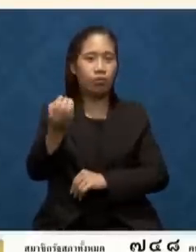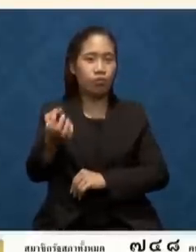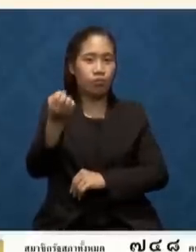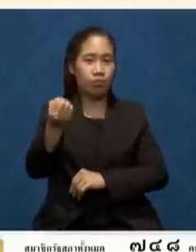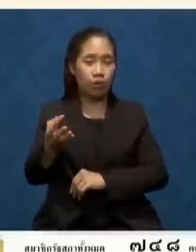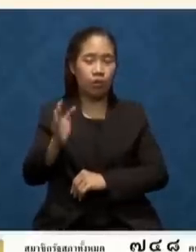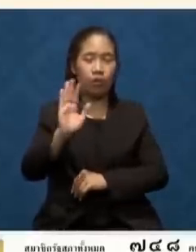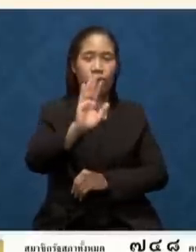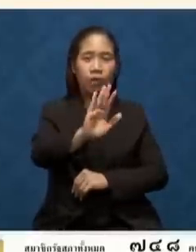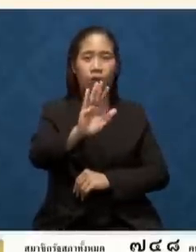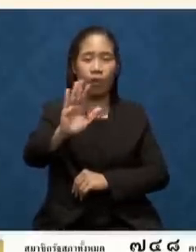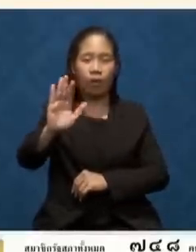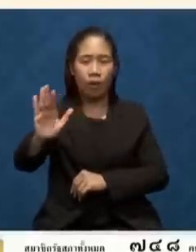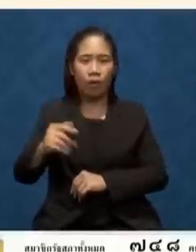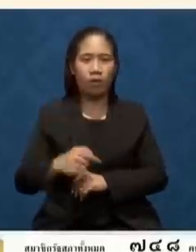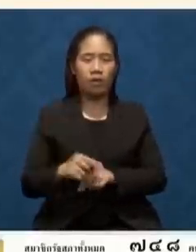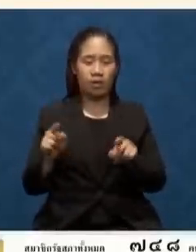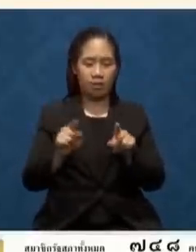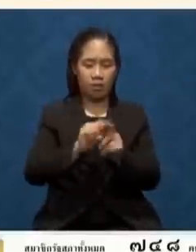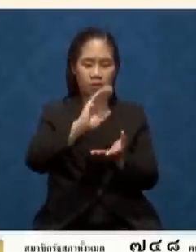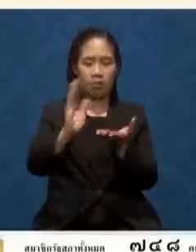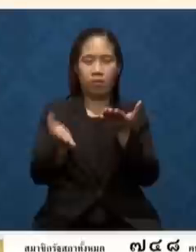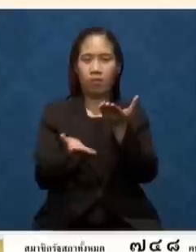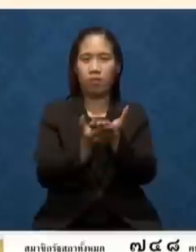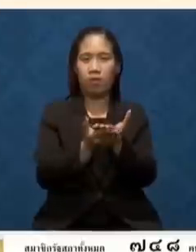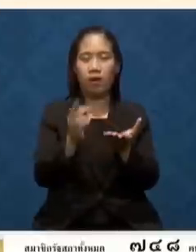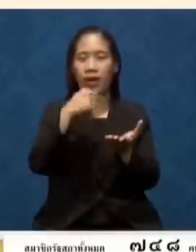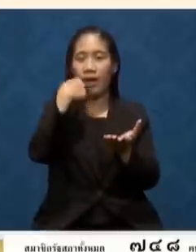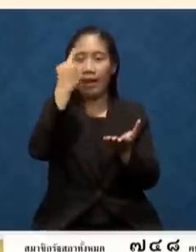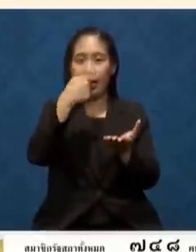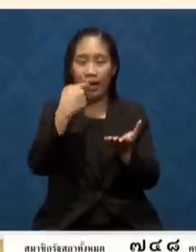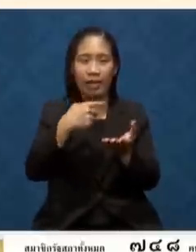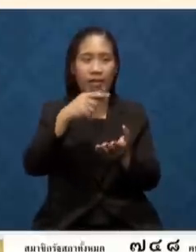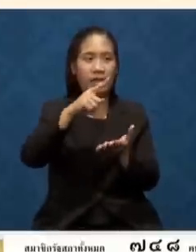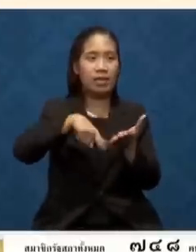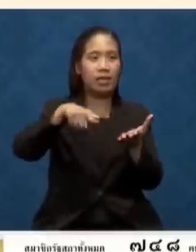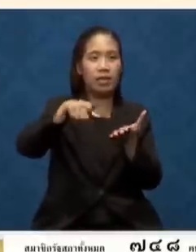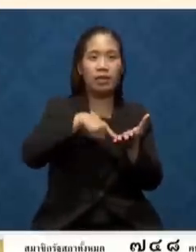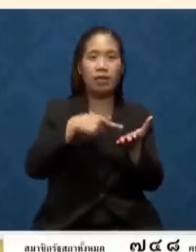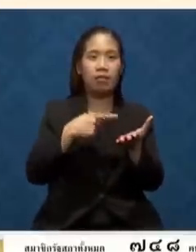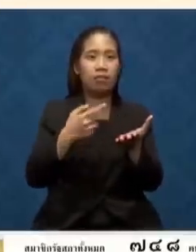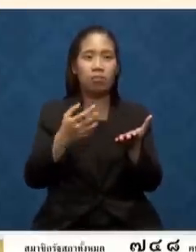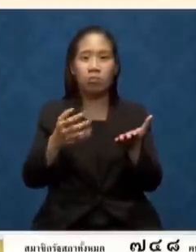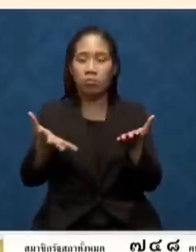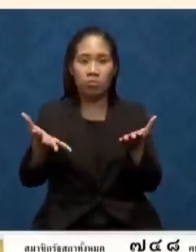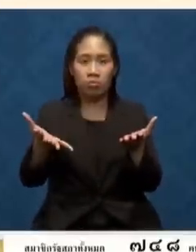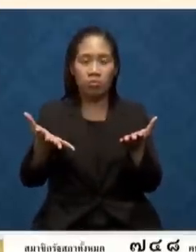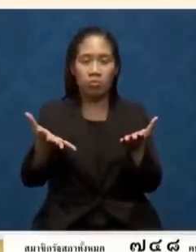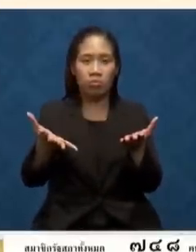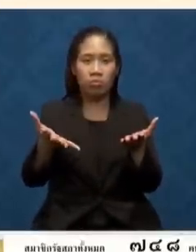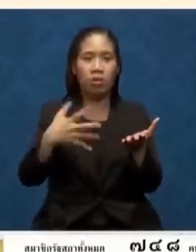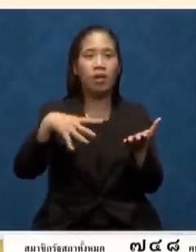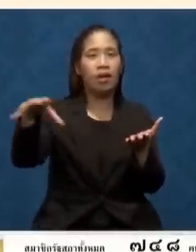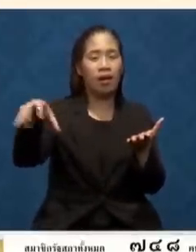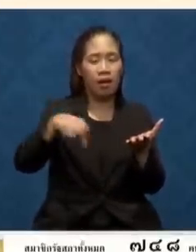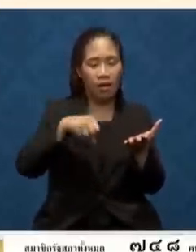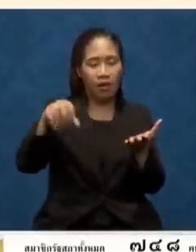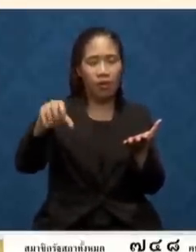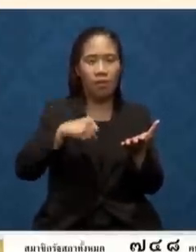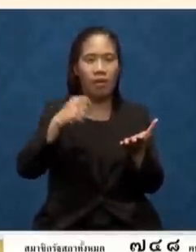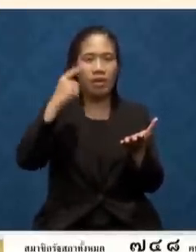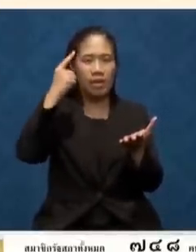รัฐสภาที่อาจจะประกอบด้วยผู้ที่ไม่ได้มาจากการเลือกตั้งเป็นส่วนใหญ่มาหักล้าง